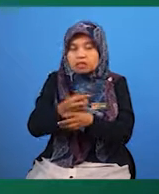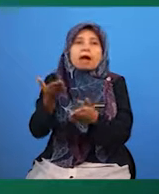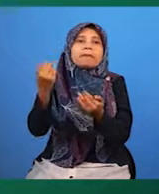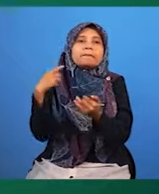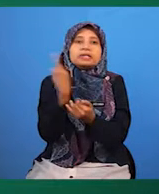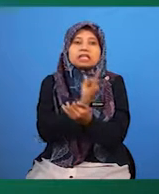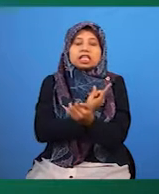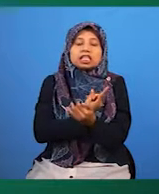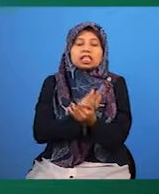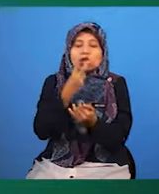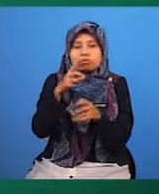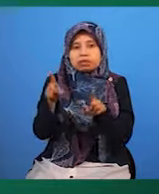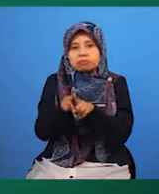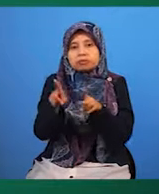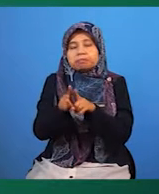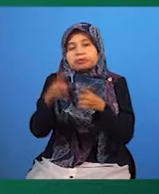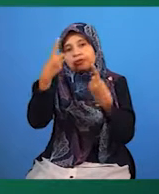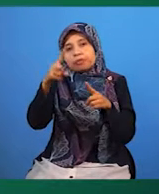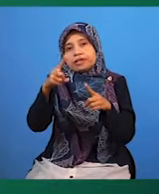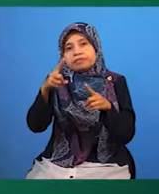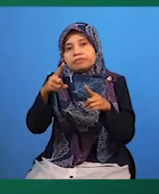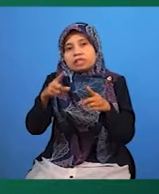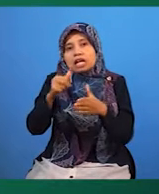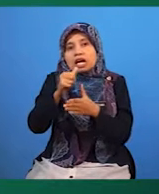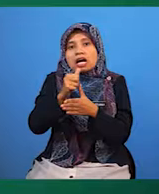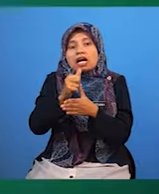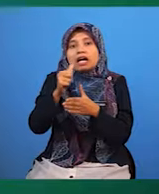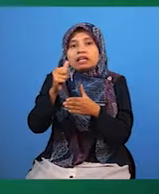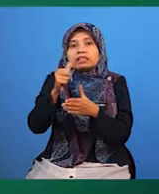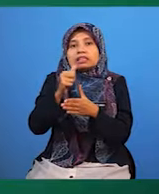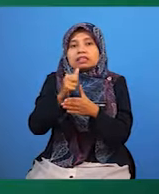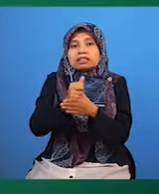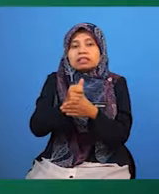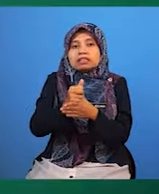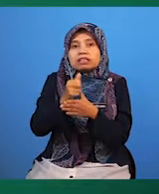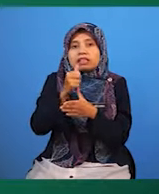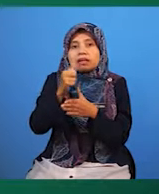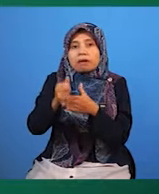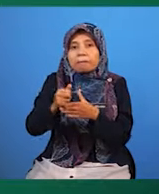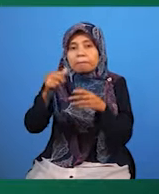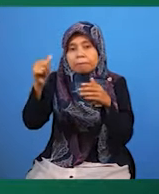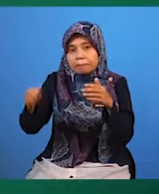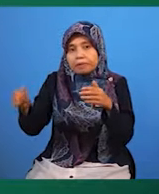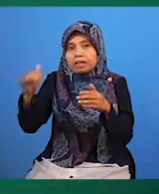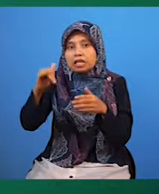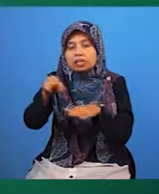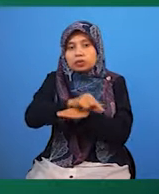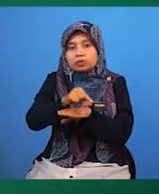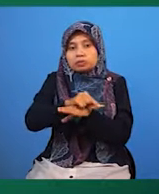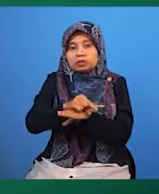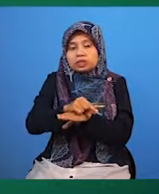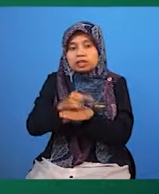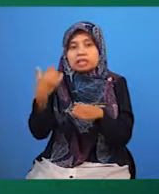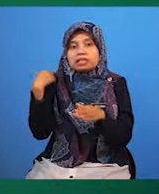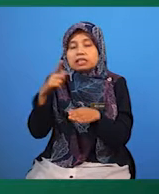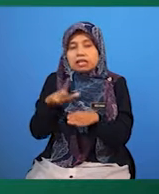Mari sama-sama kita semak jawapannya. Antara peralatan yang boleh digunakan ketika pengambilan